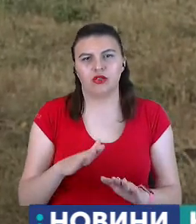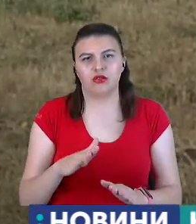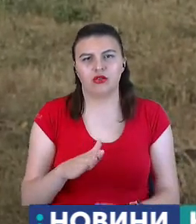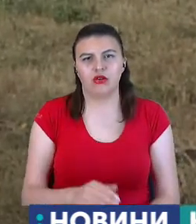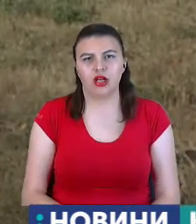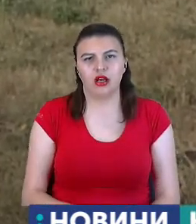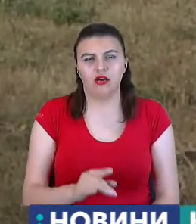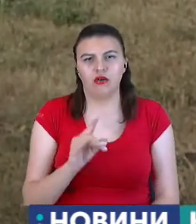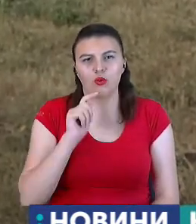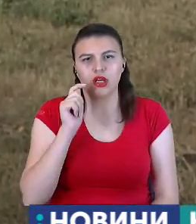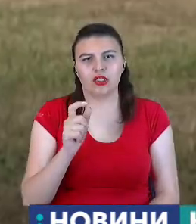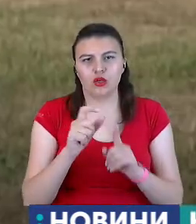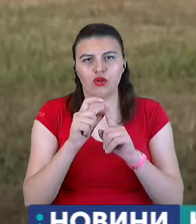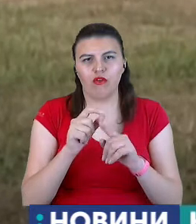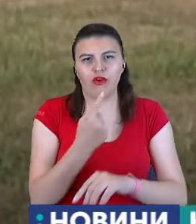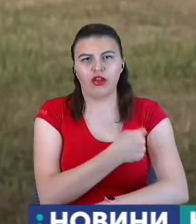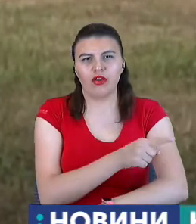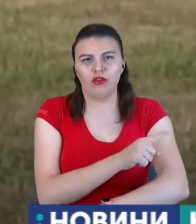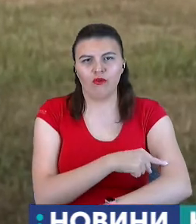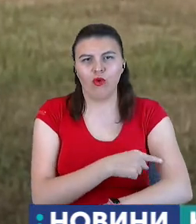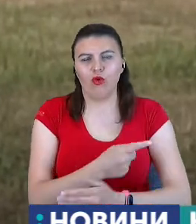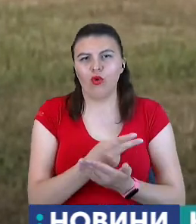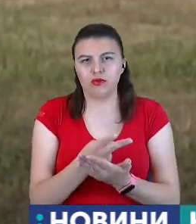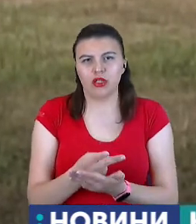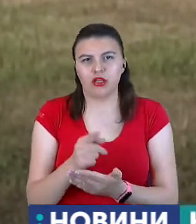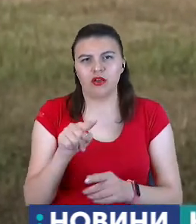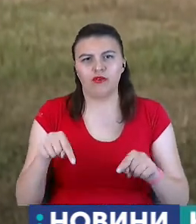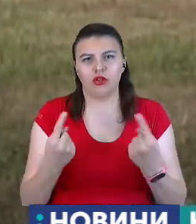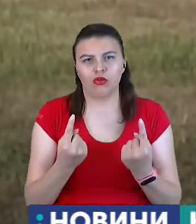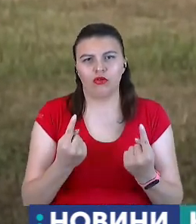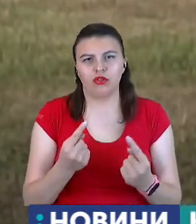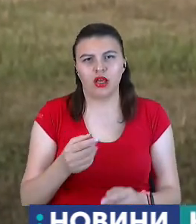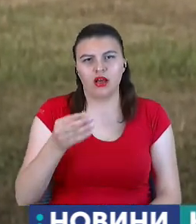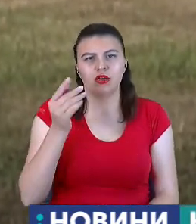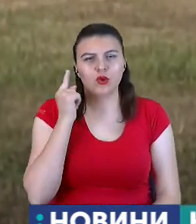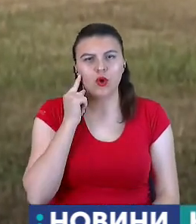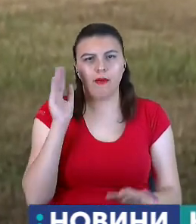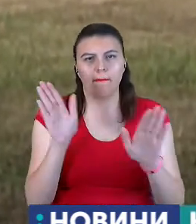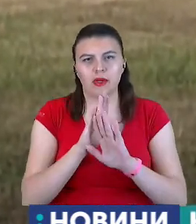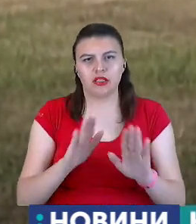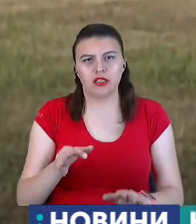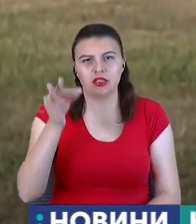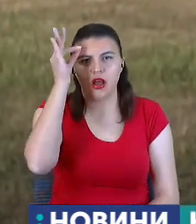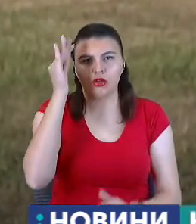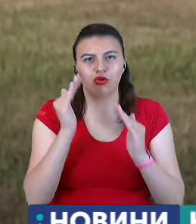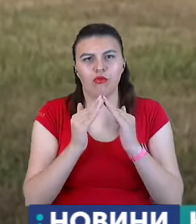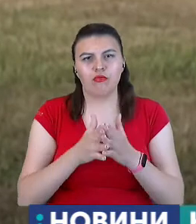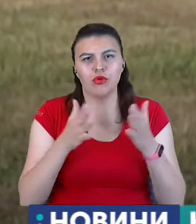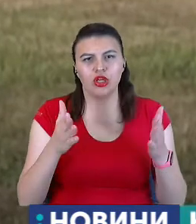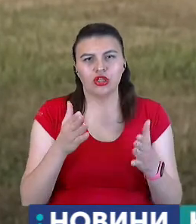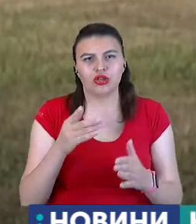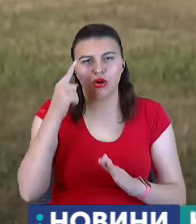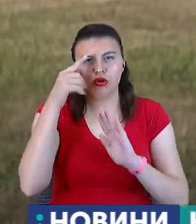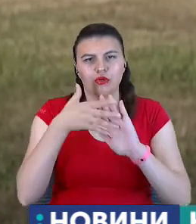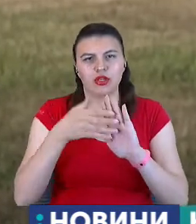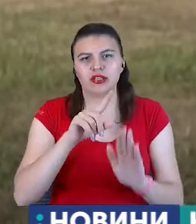госпіталях, де відновлюються наші бійці. Слухаючи пісні, вони згадують домівку. Вони більш розуміють, за що вони воюють,